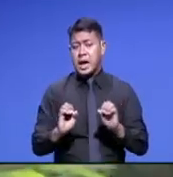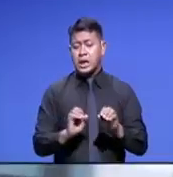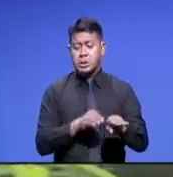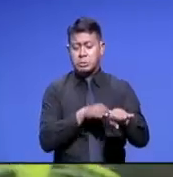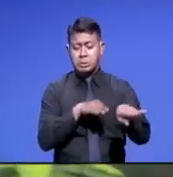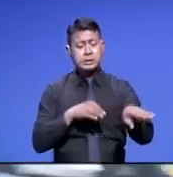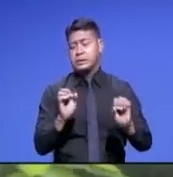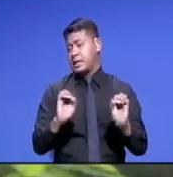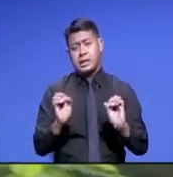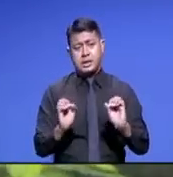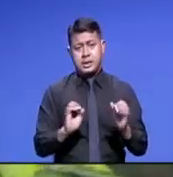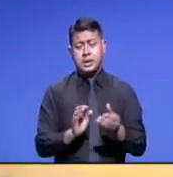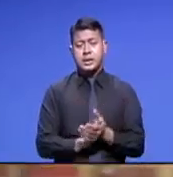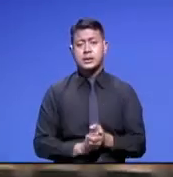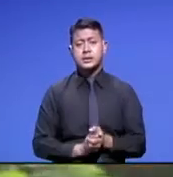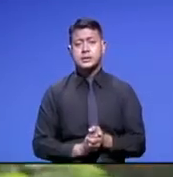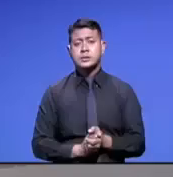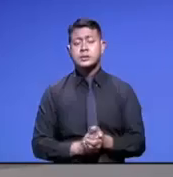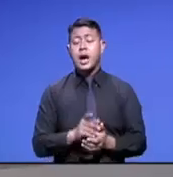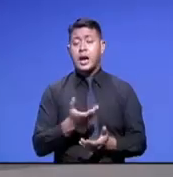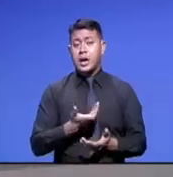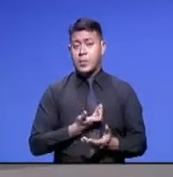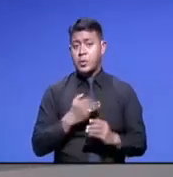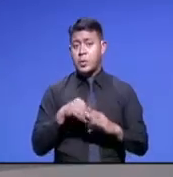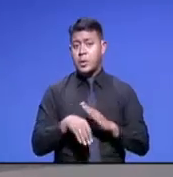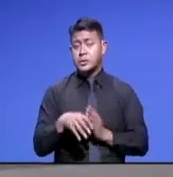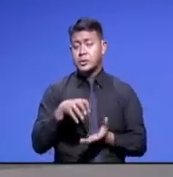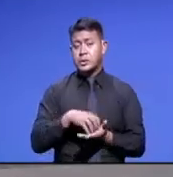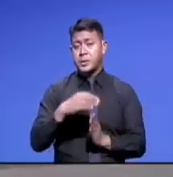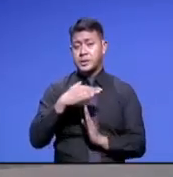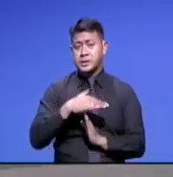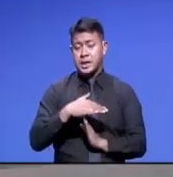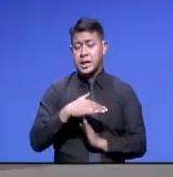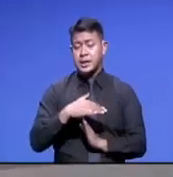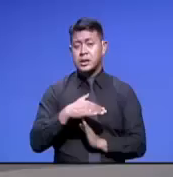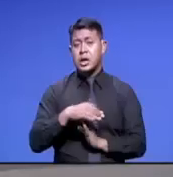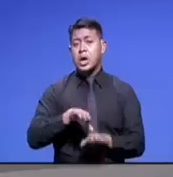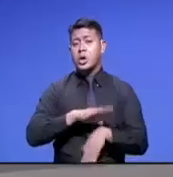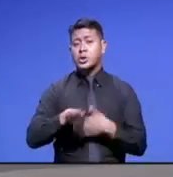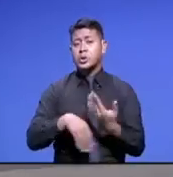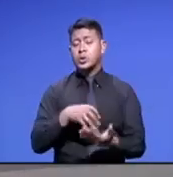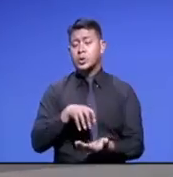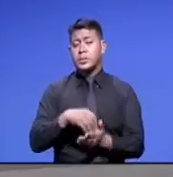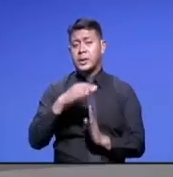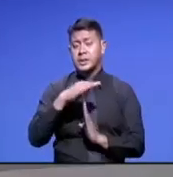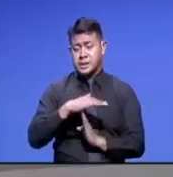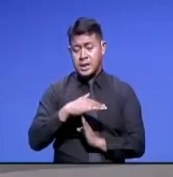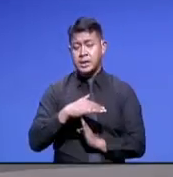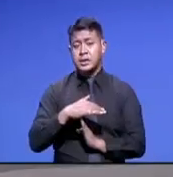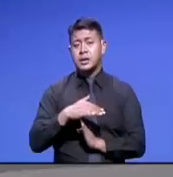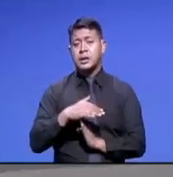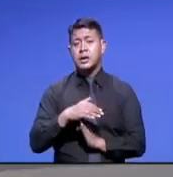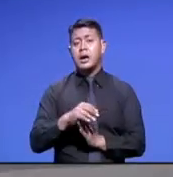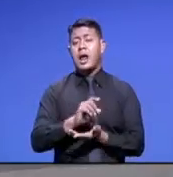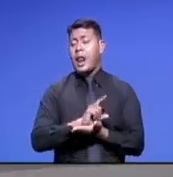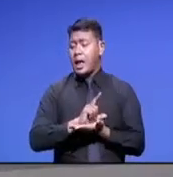kendaraan. Informasi sedikit bagi Anda pemirsa yang ingin memasuki ke rest area ini, bisa dipastikan bahwa seluruh rest area di sistem satu arah ini